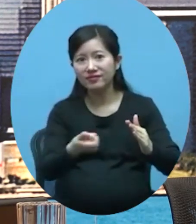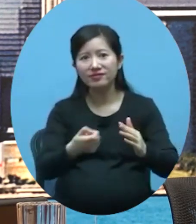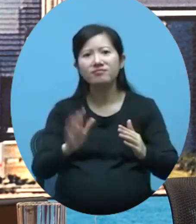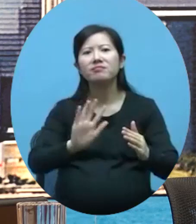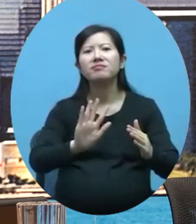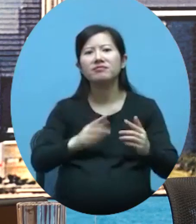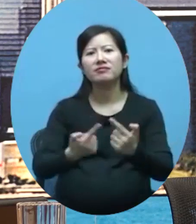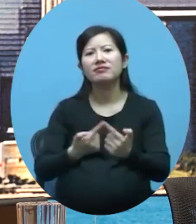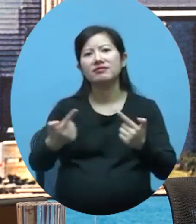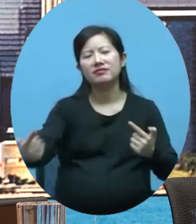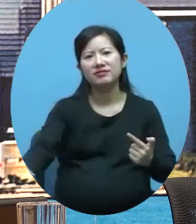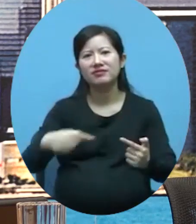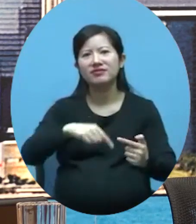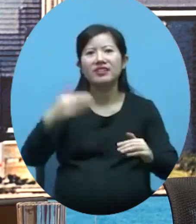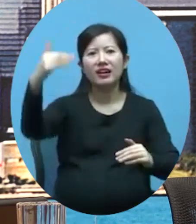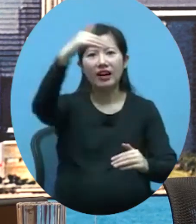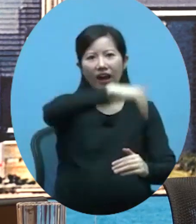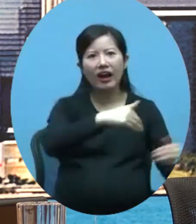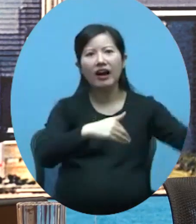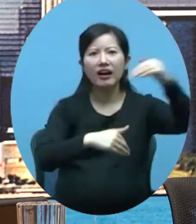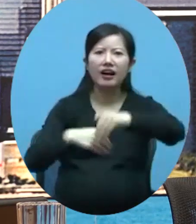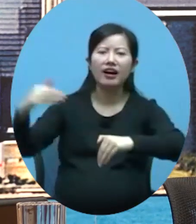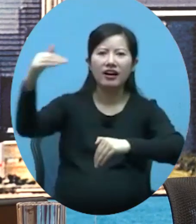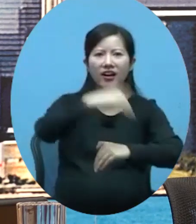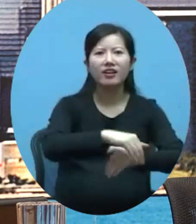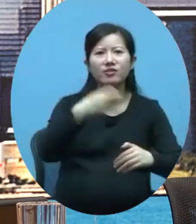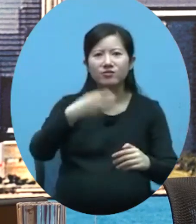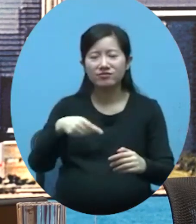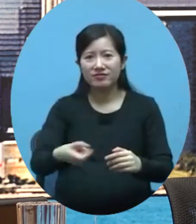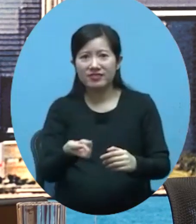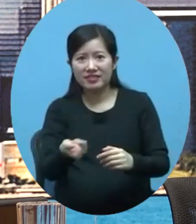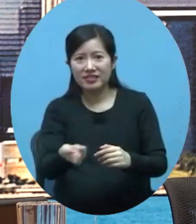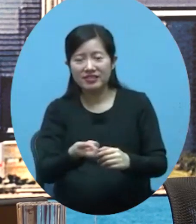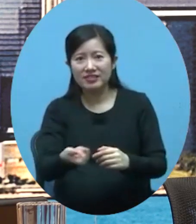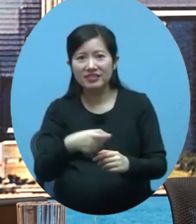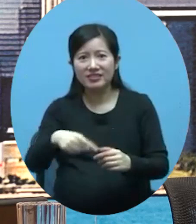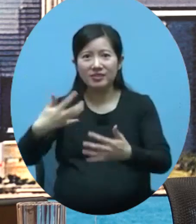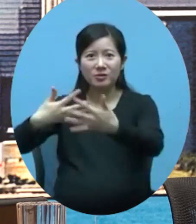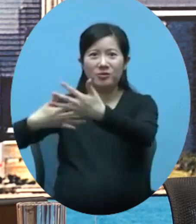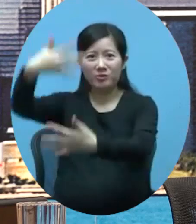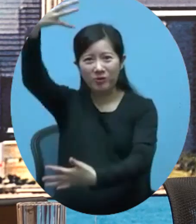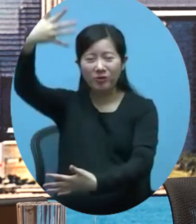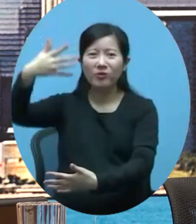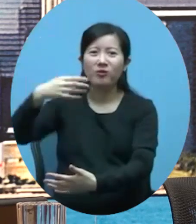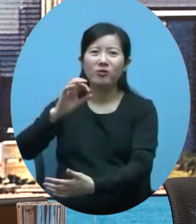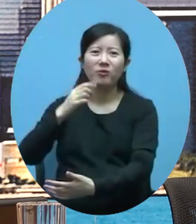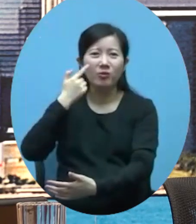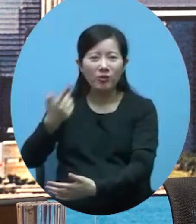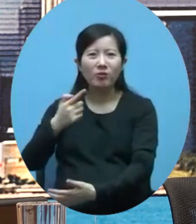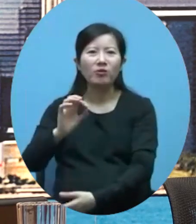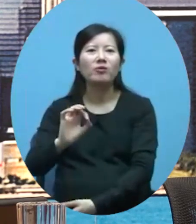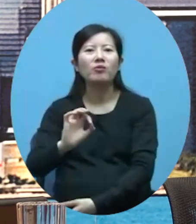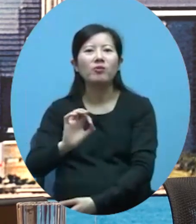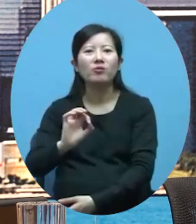因為他依山而見而且附近不是很多很密集或者很高層的大口密集單位那種的